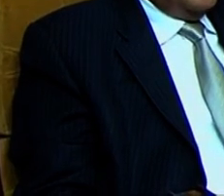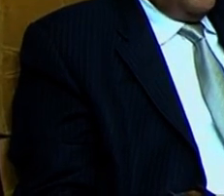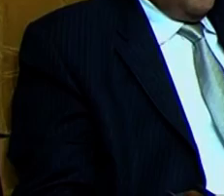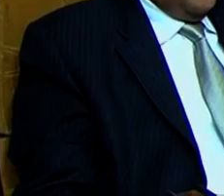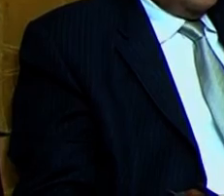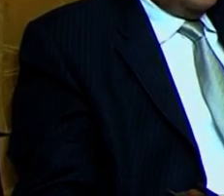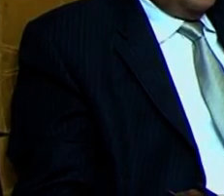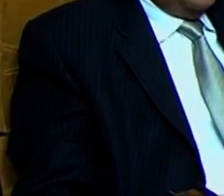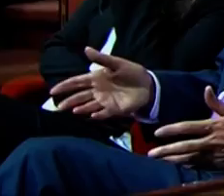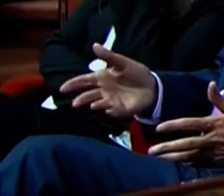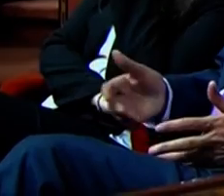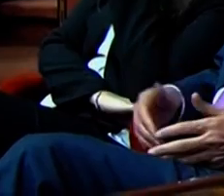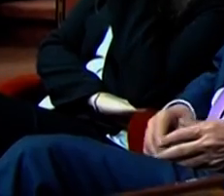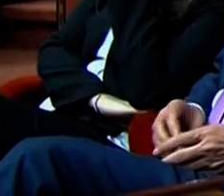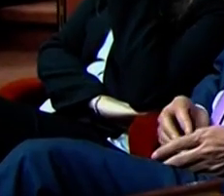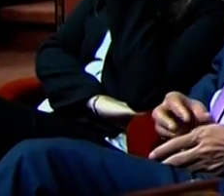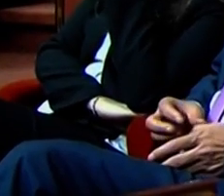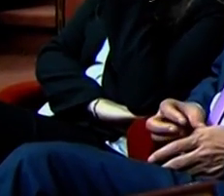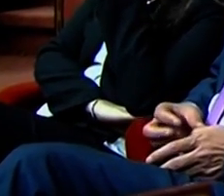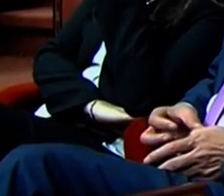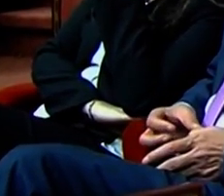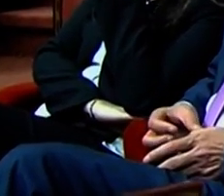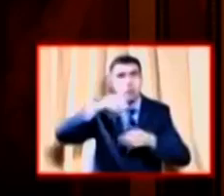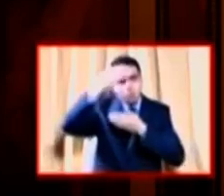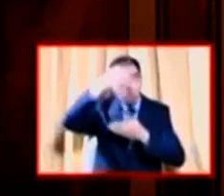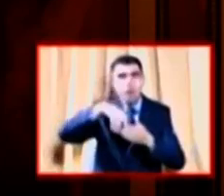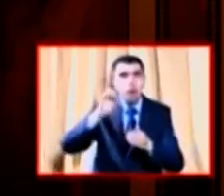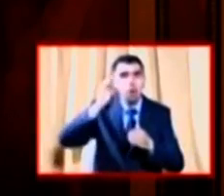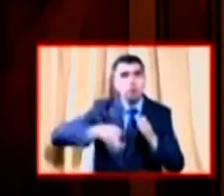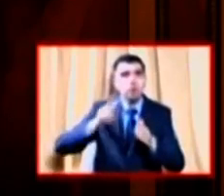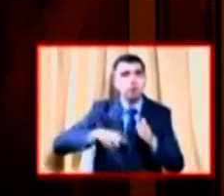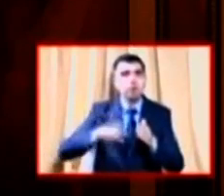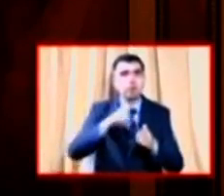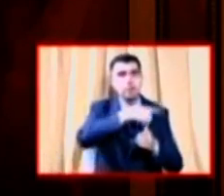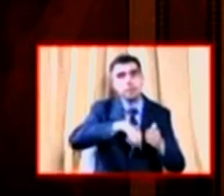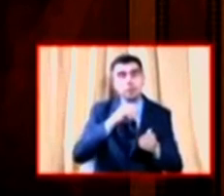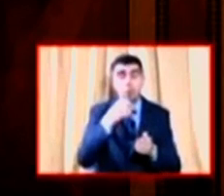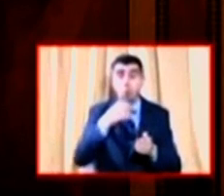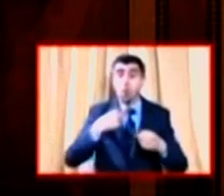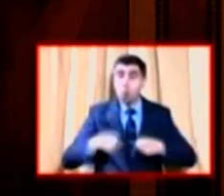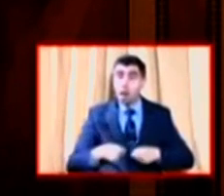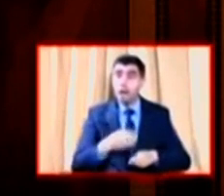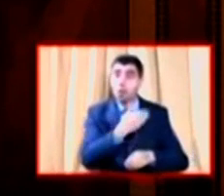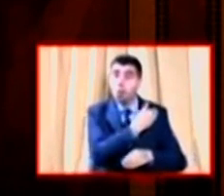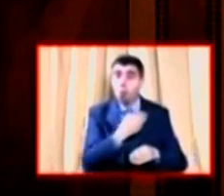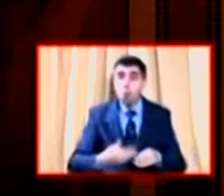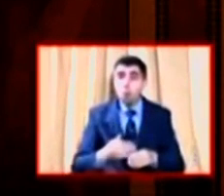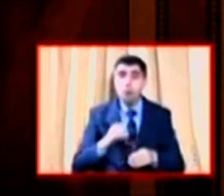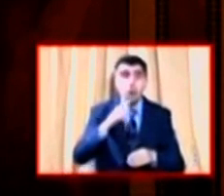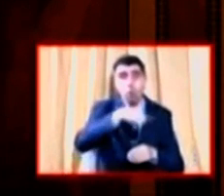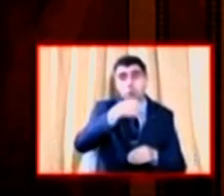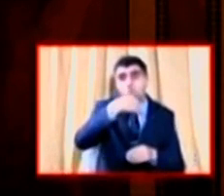وجبهة النصرة وجهاز المخابرات الإسرائيلية الموساد. على رئيس الحكومة اليوم أن يقول للرأي